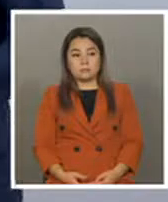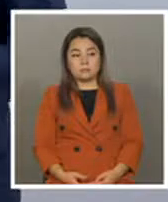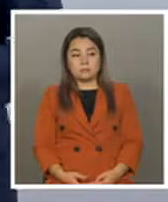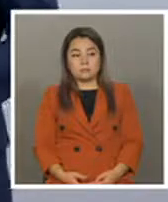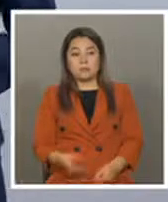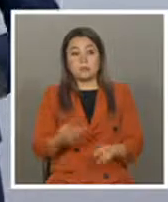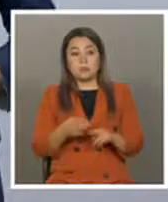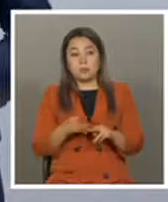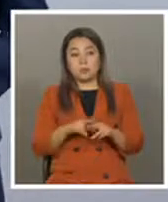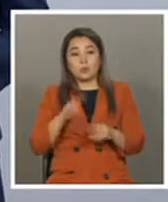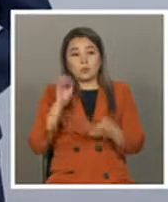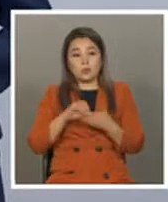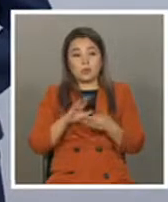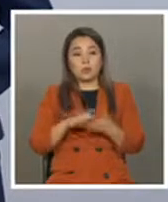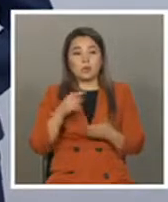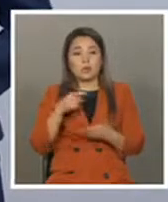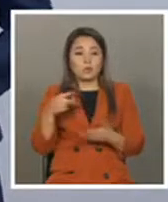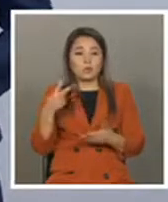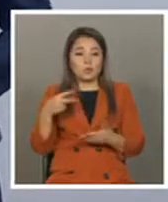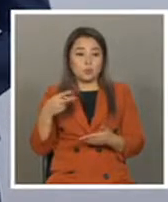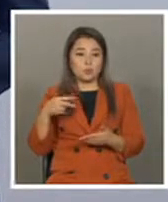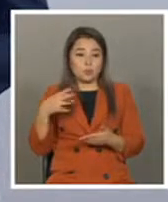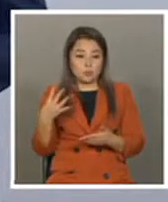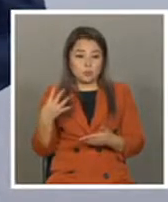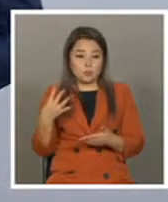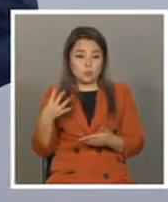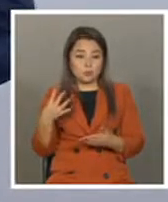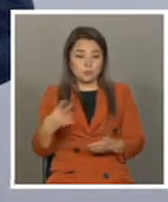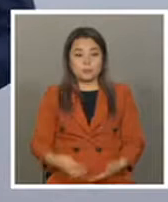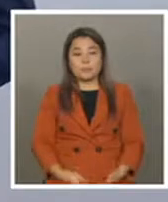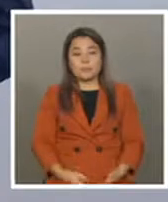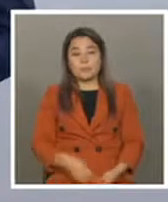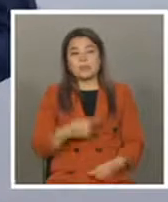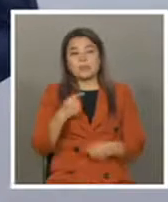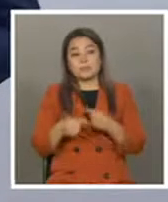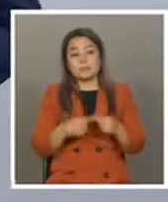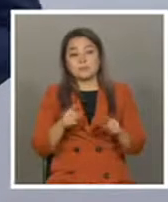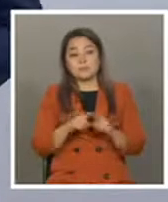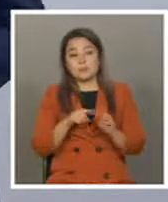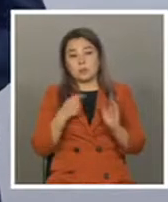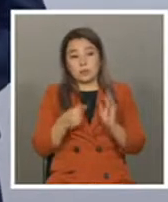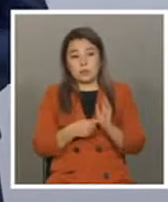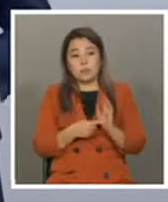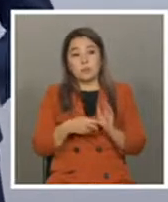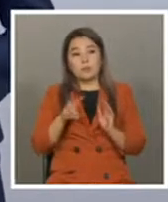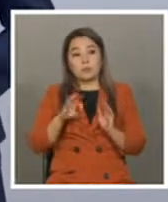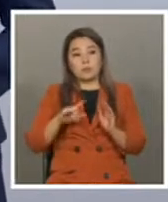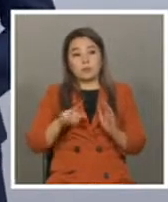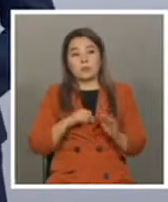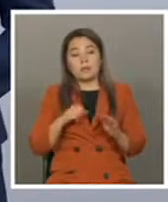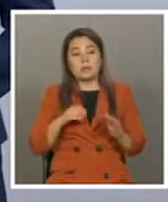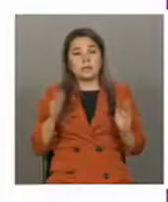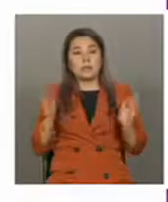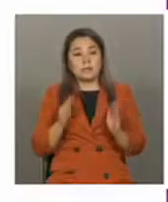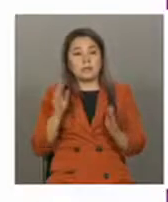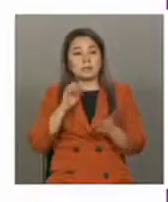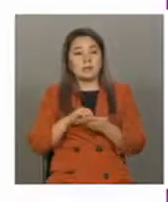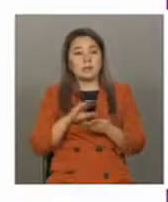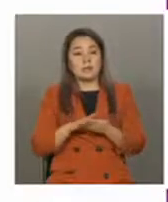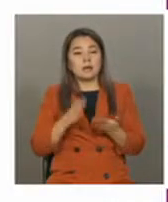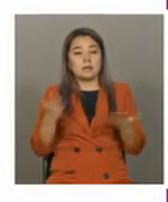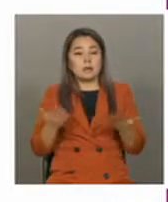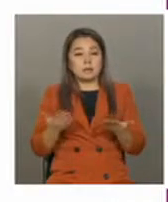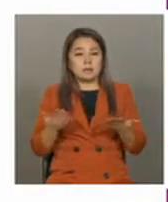Бұл сан -24 екен. Және соңғы сұрақ, модулі ең кіші сан.